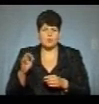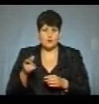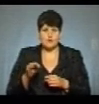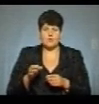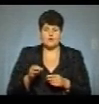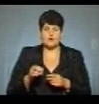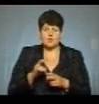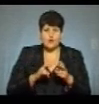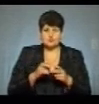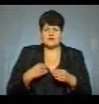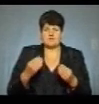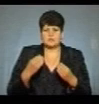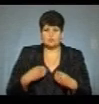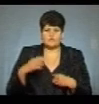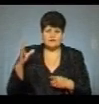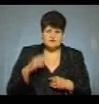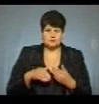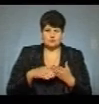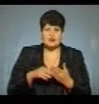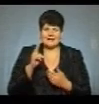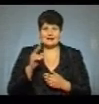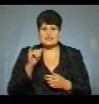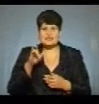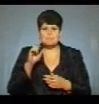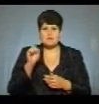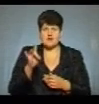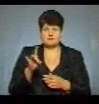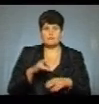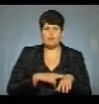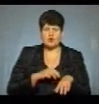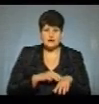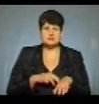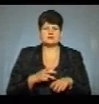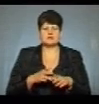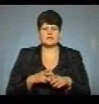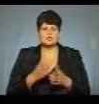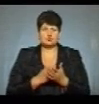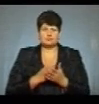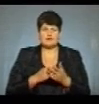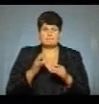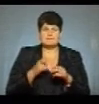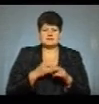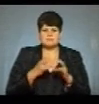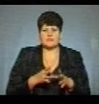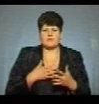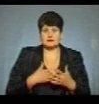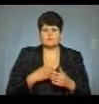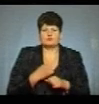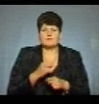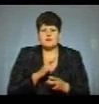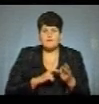надається вся допомога кіберполіції, яка необхідна, вся допомога надається Службою безпеки України. Ми активно працюємо для